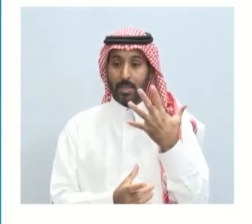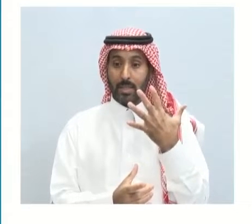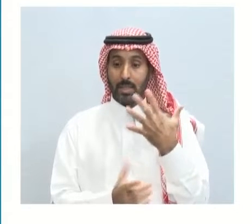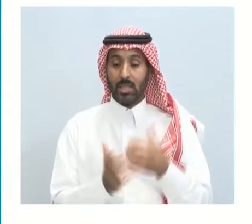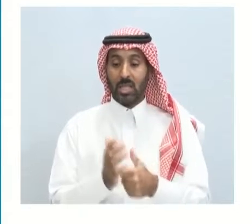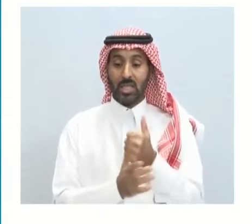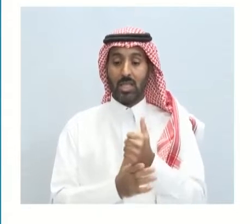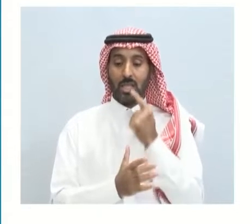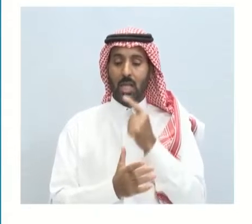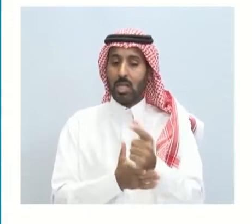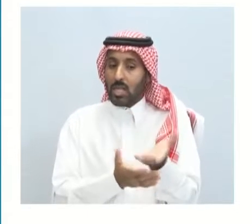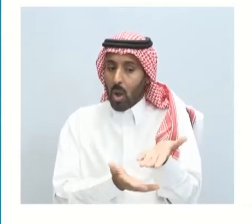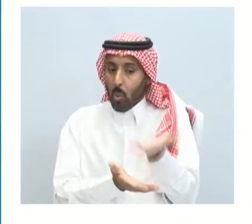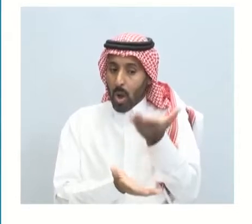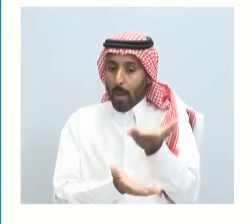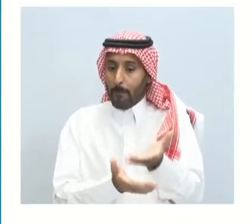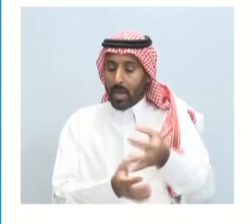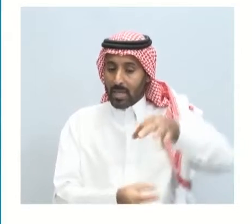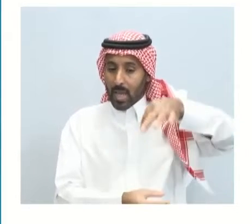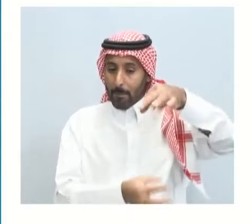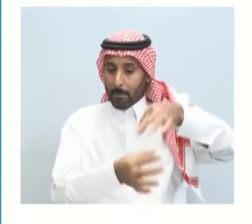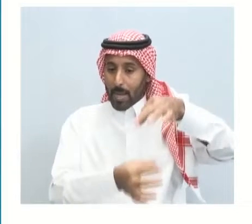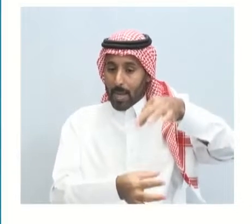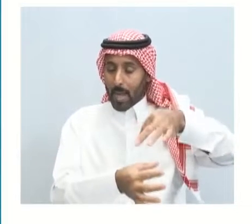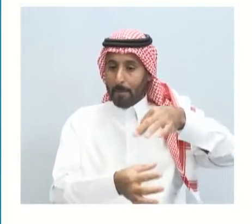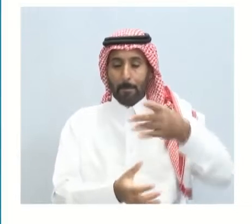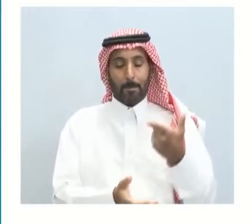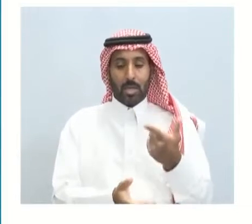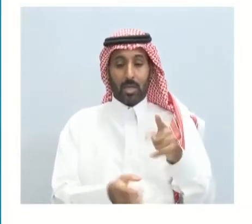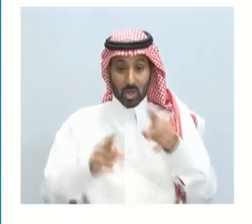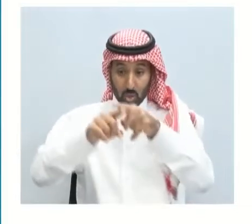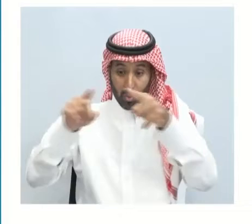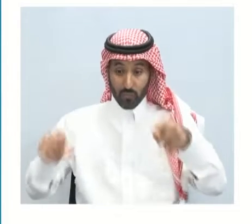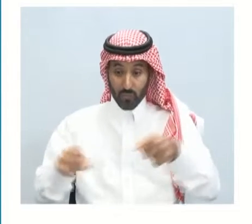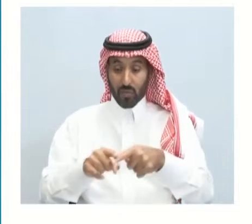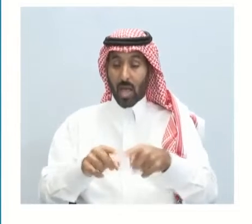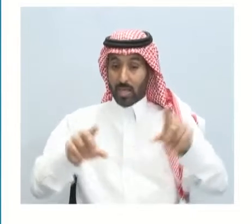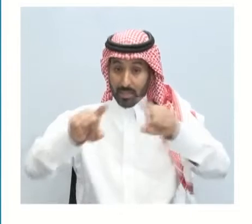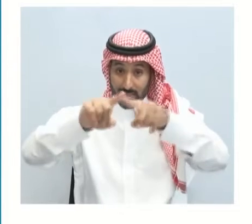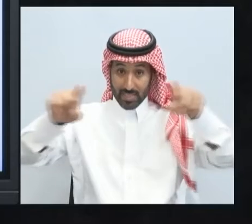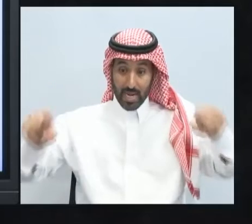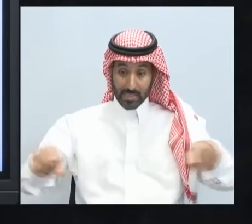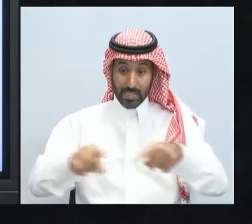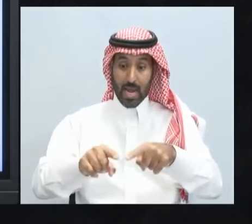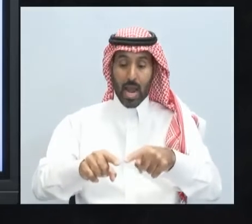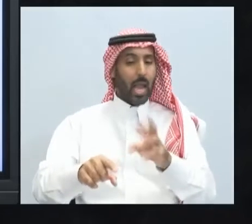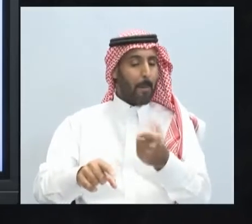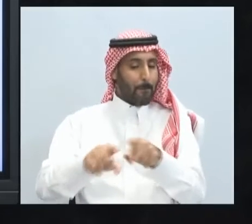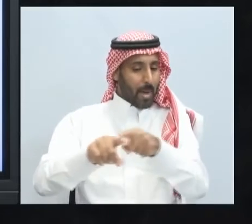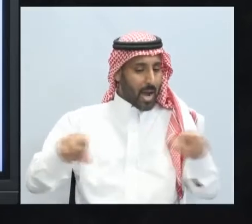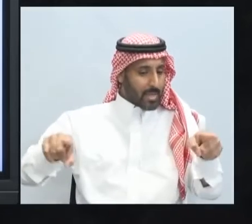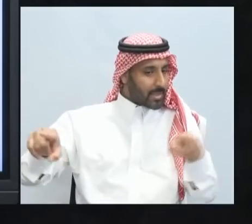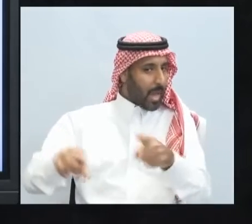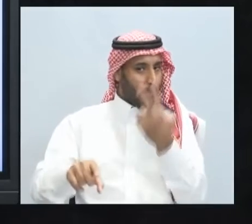تحديد كتله او قياس غرفه كهذه او شاشه كهذه استطيع من